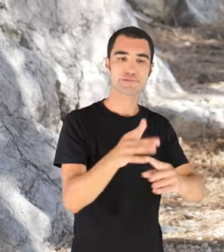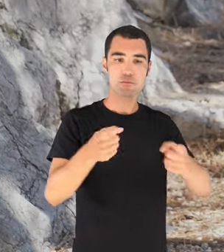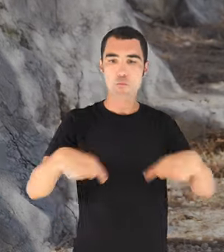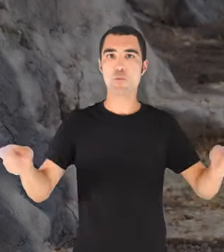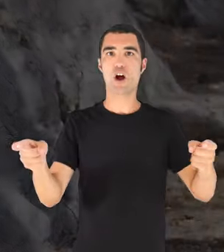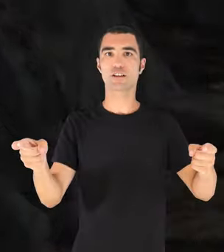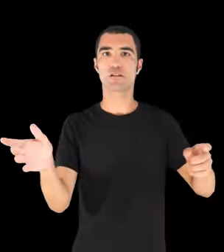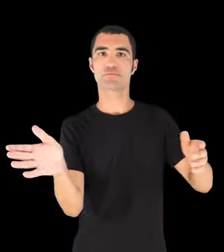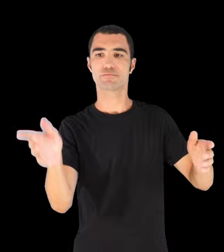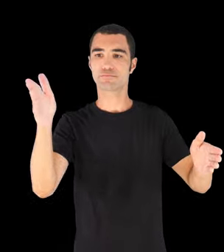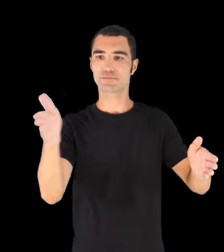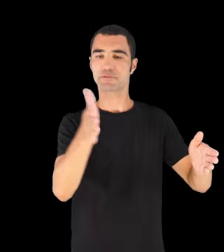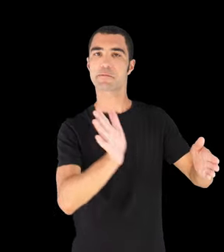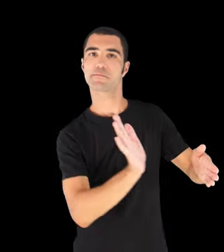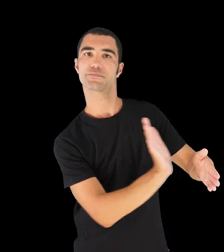d'esport.